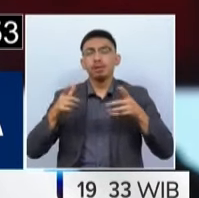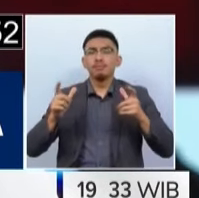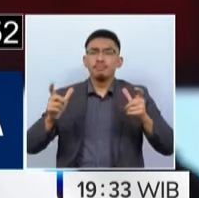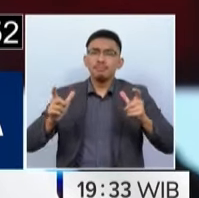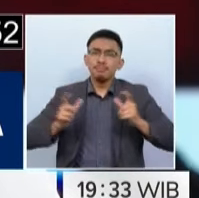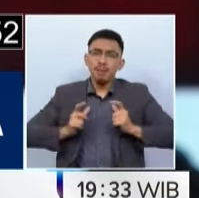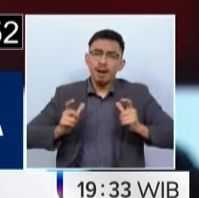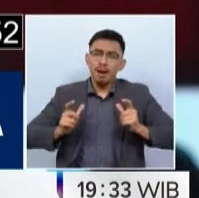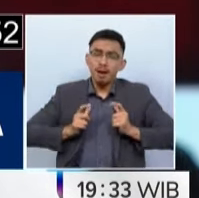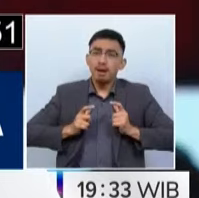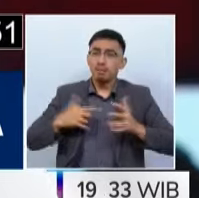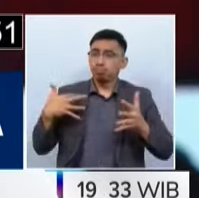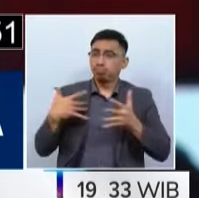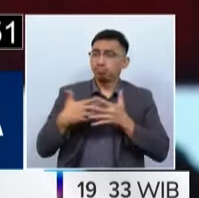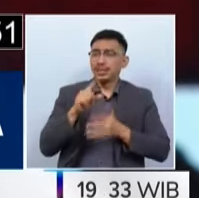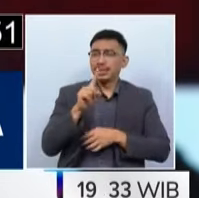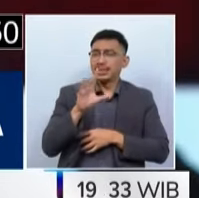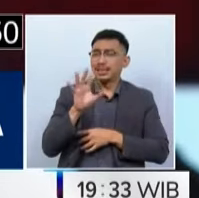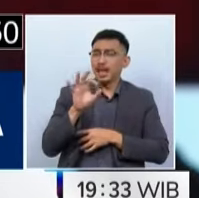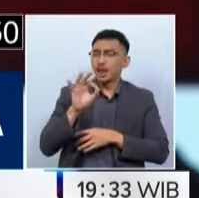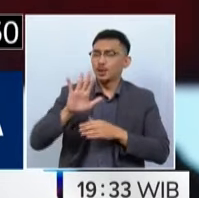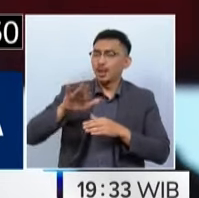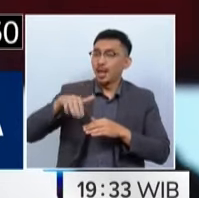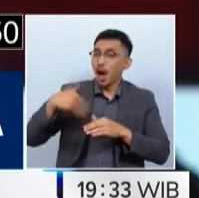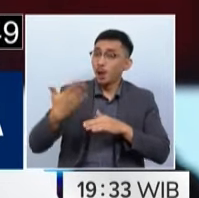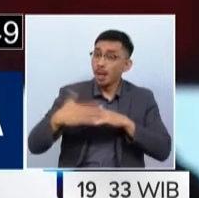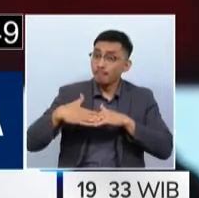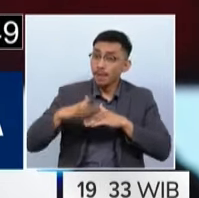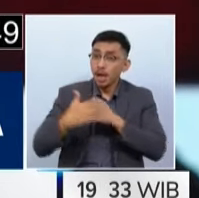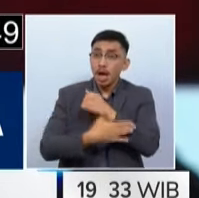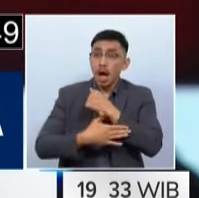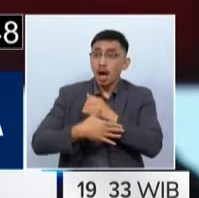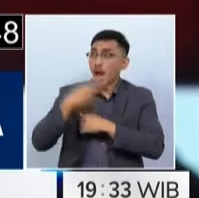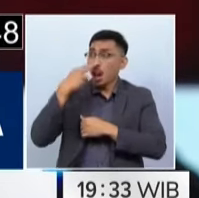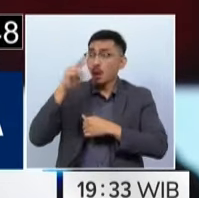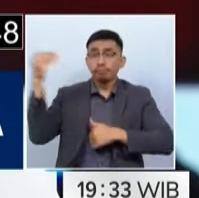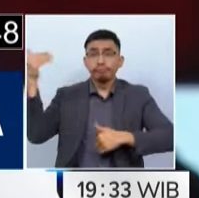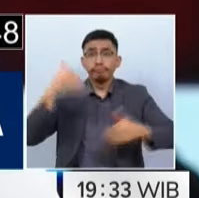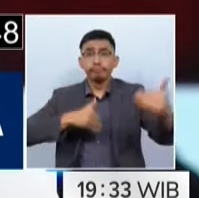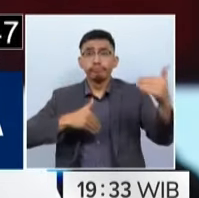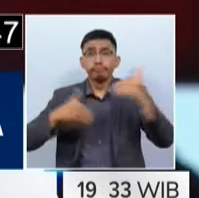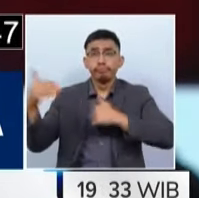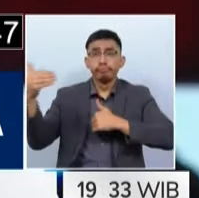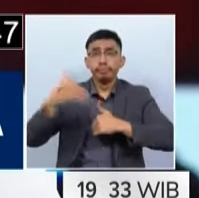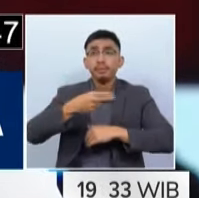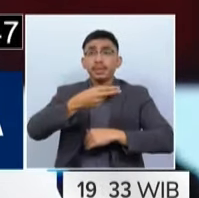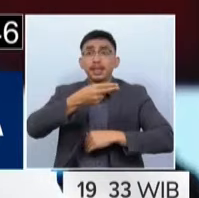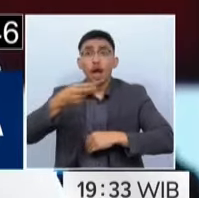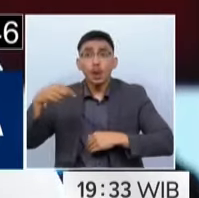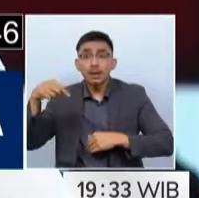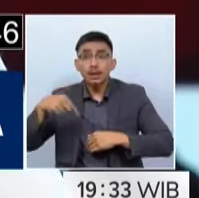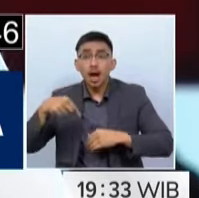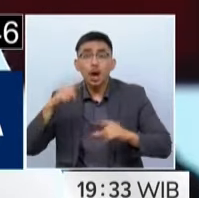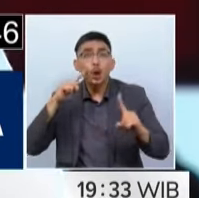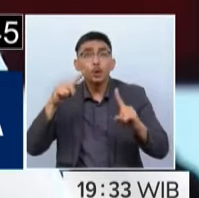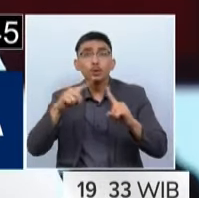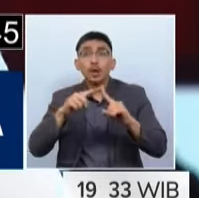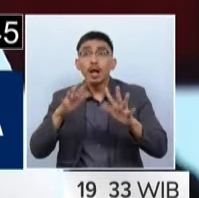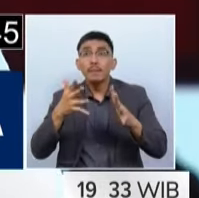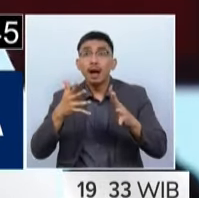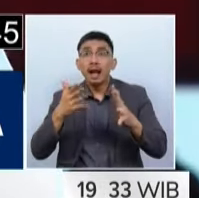tahun negara-negara dari jauh datang ke nusantara ini untuk intervensi untuk